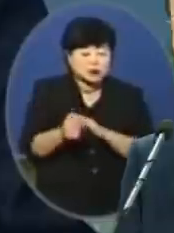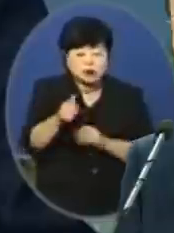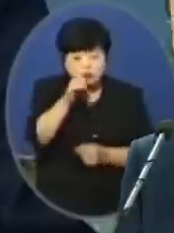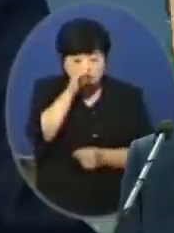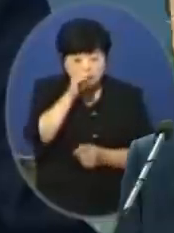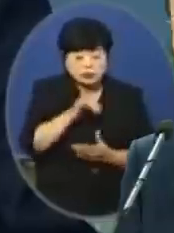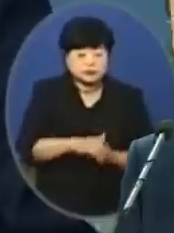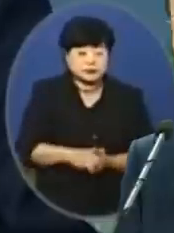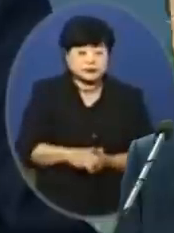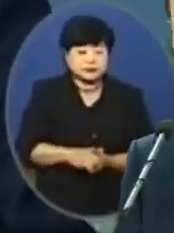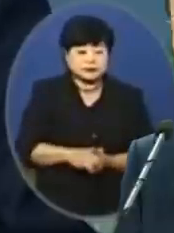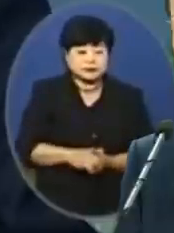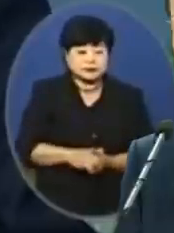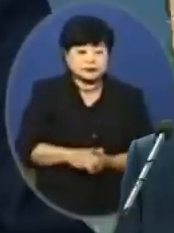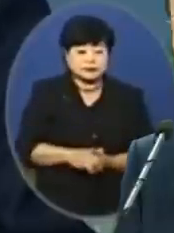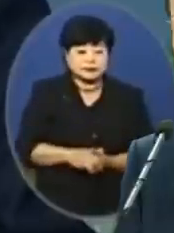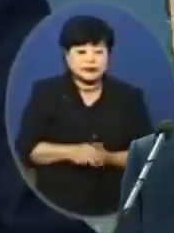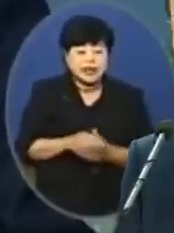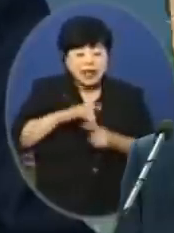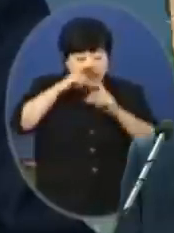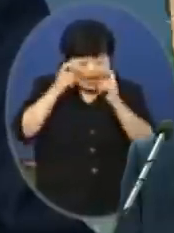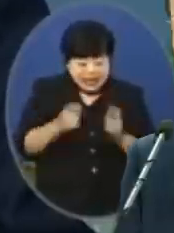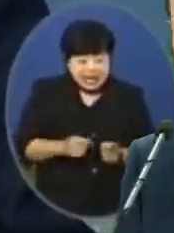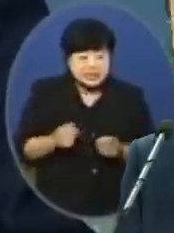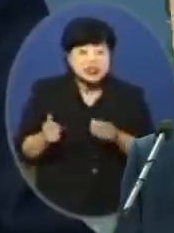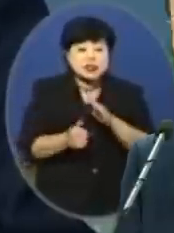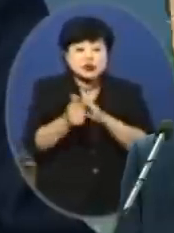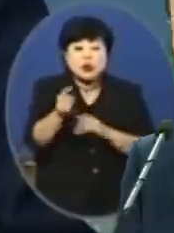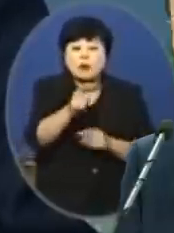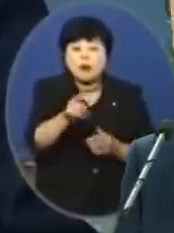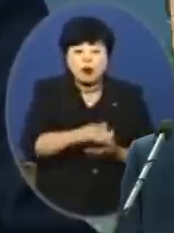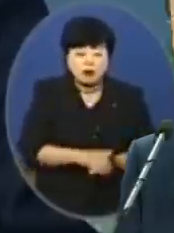소원은 일상적으로 다 가지고 있지만 그러지 말고 개인적인 소원입니다.